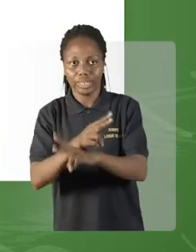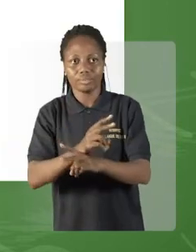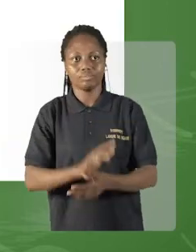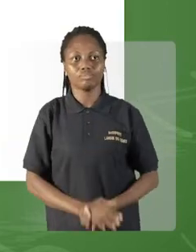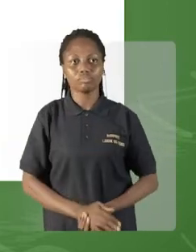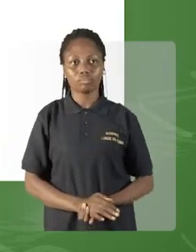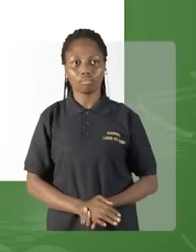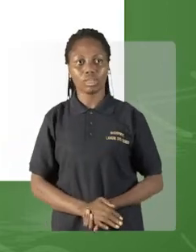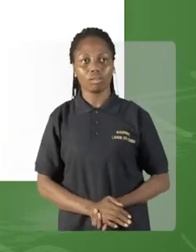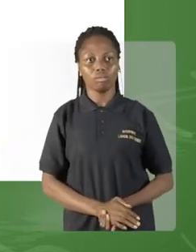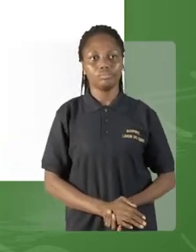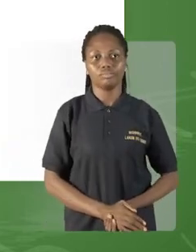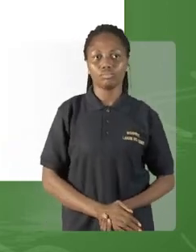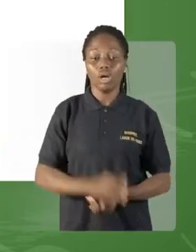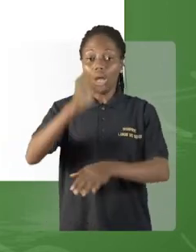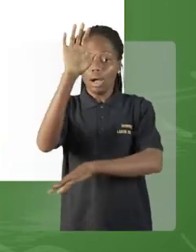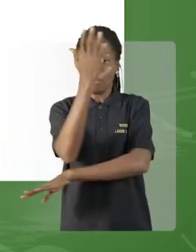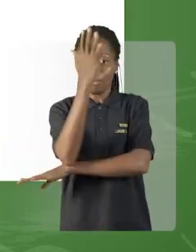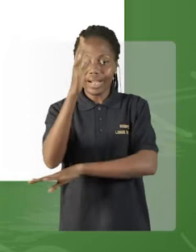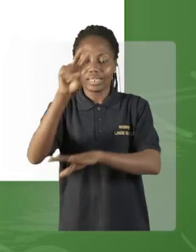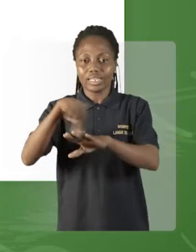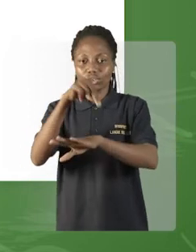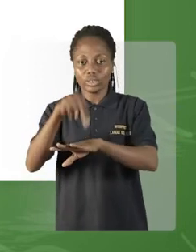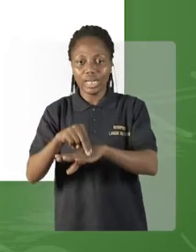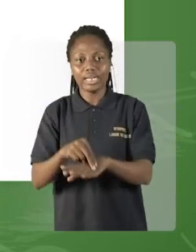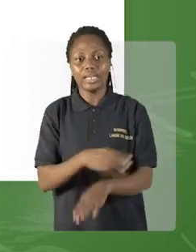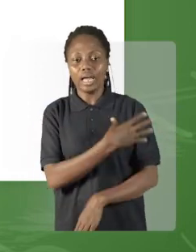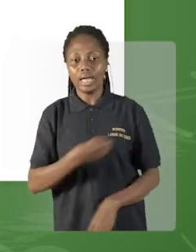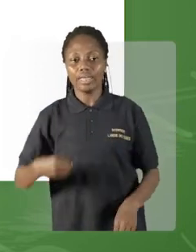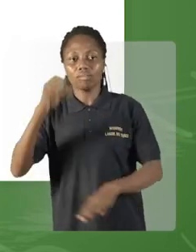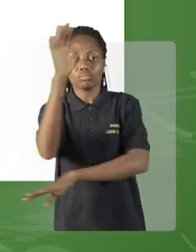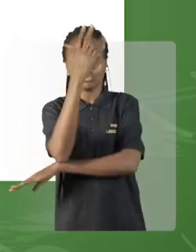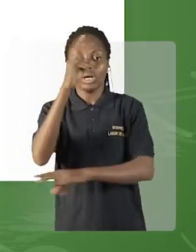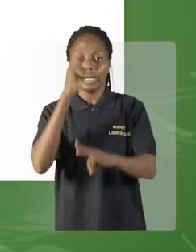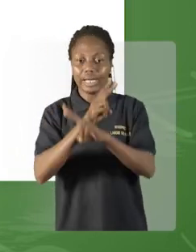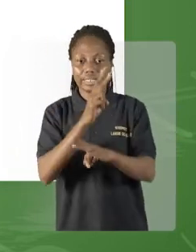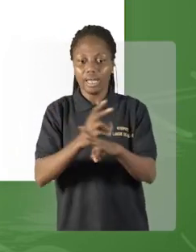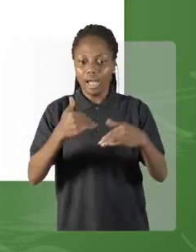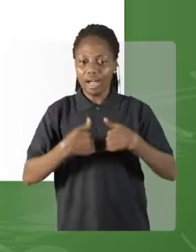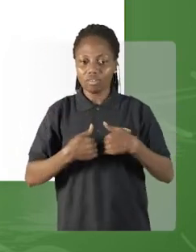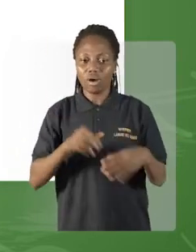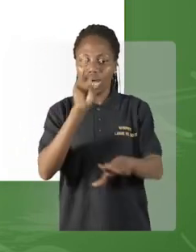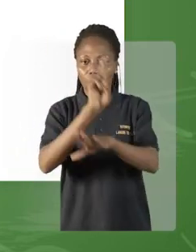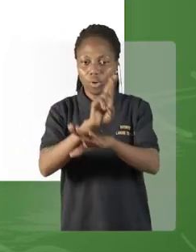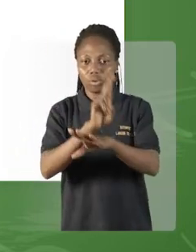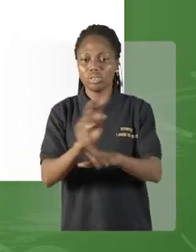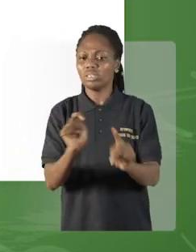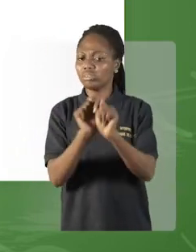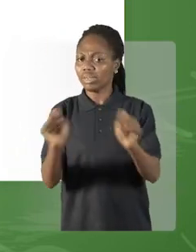Les parcs nationaux et les réserves forestières ont un rôle important.